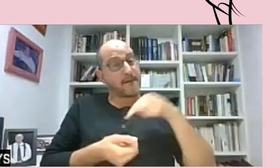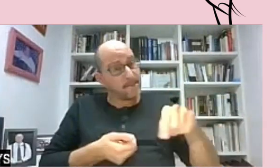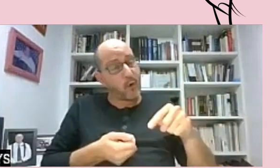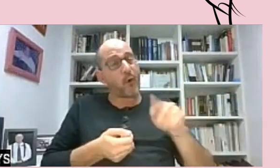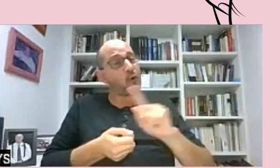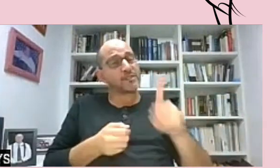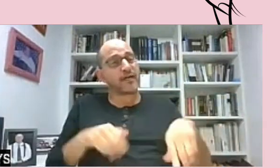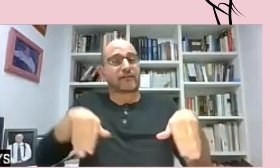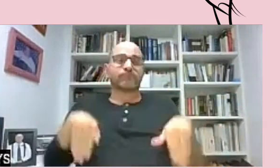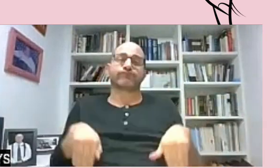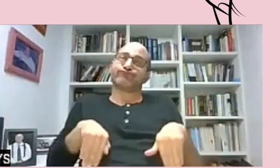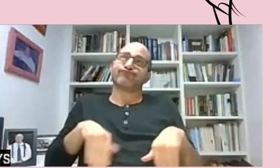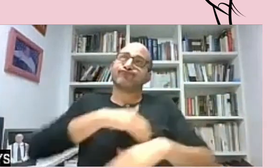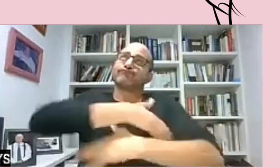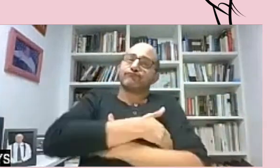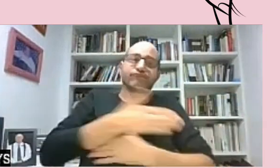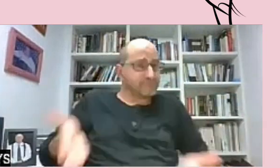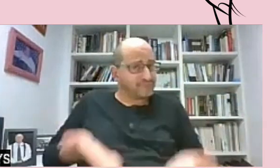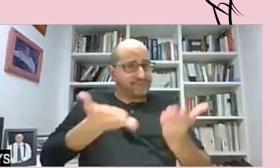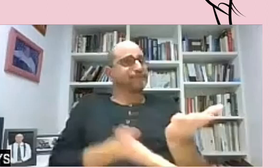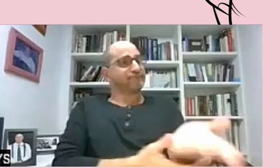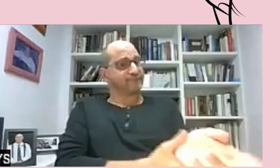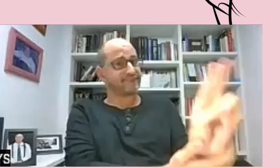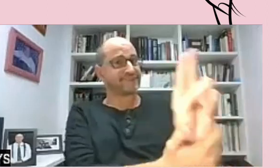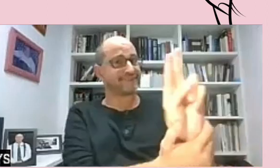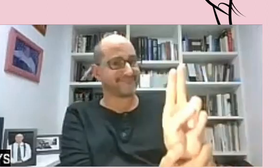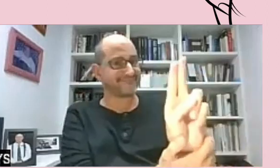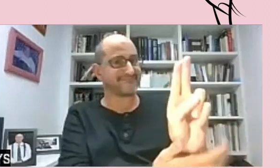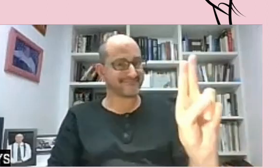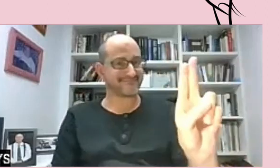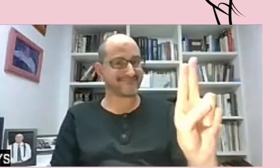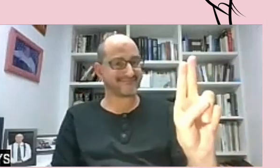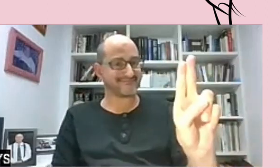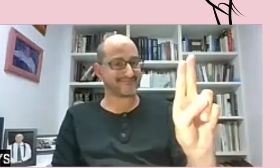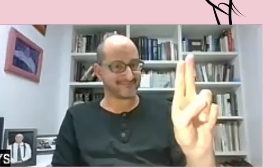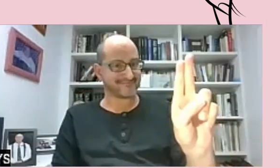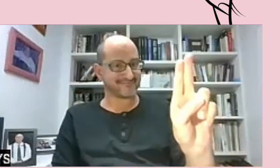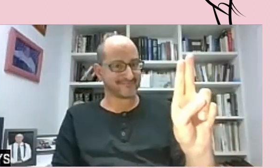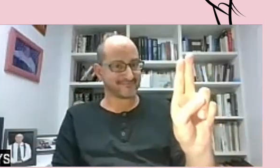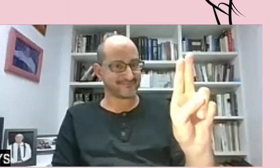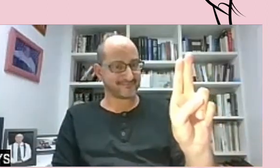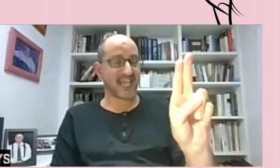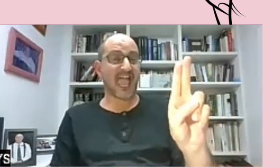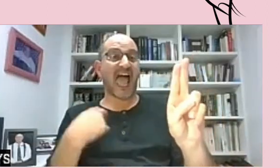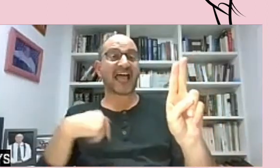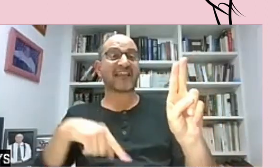אליי בסימן, שלא תשבו ורק תסתכלו אליי, אז קדימו תשתתפו.